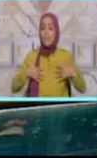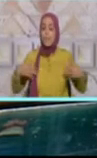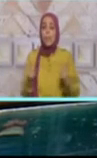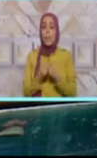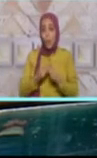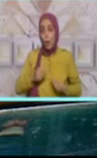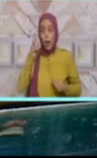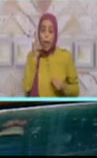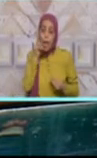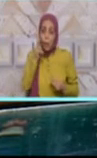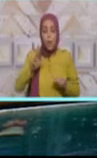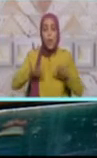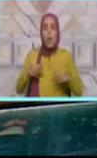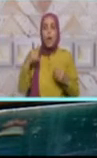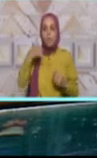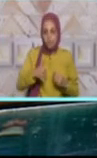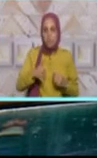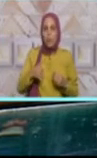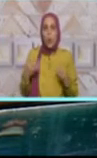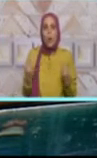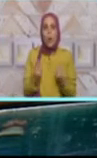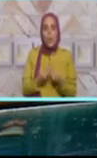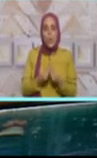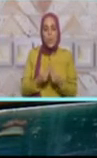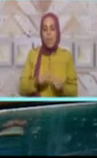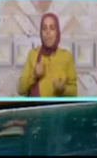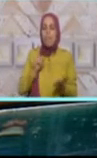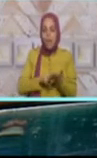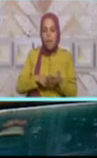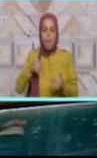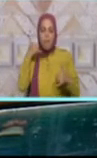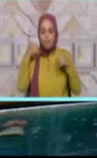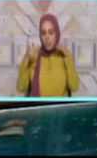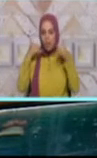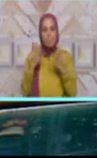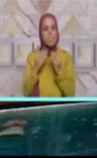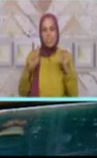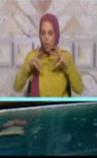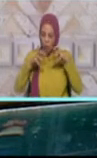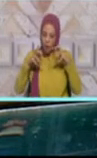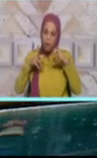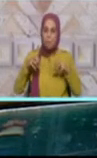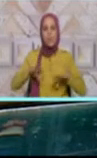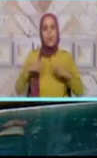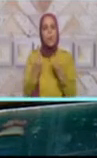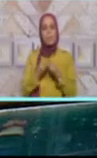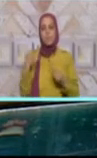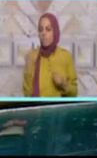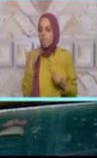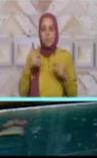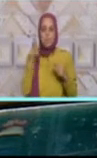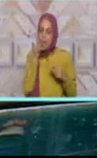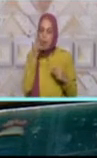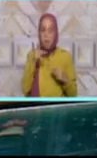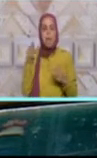حضراتكم وجولة إخبارية وتوقف بالحقيقة الاتصالات الهاتفية والبحث حول مجموعة من أهم وأحدث الأخبار.